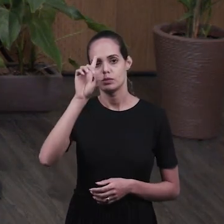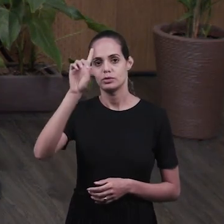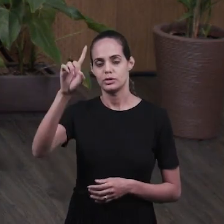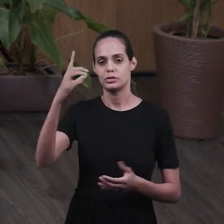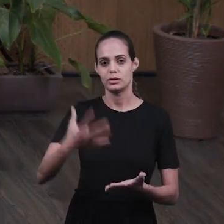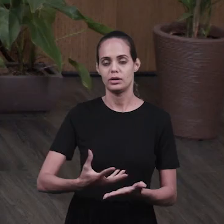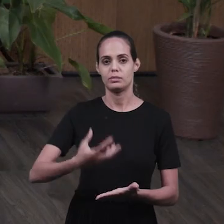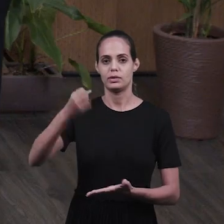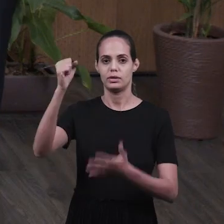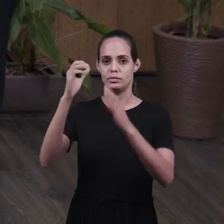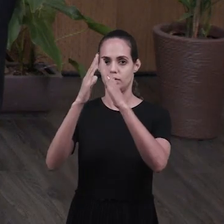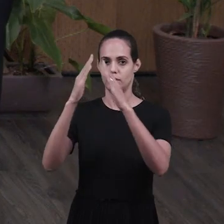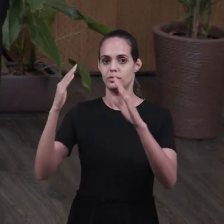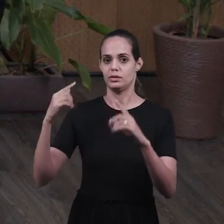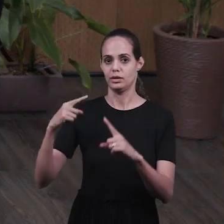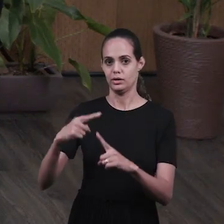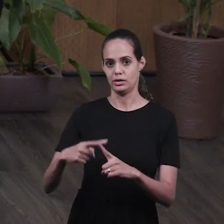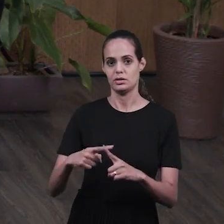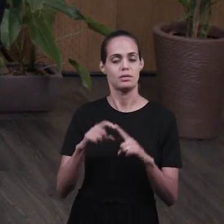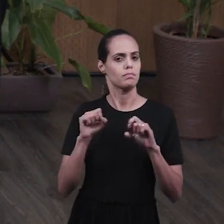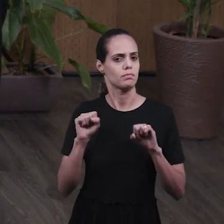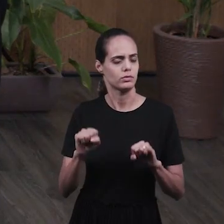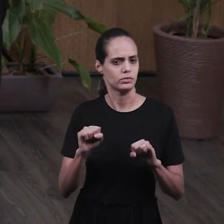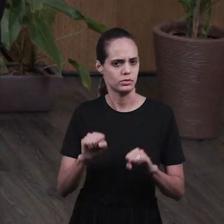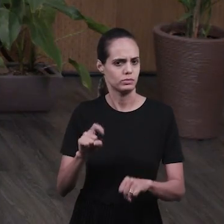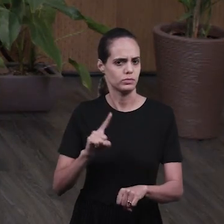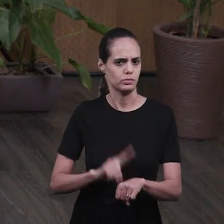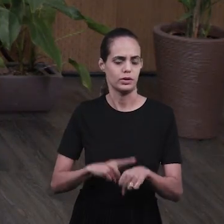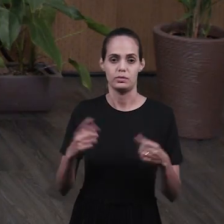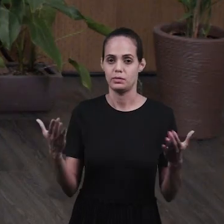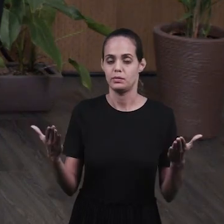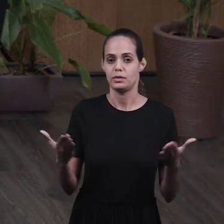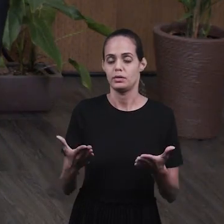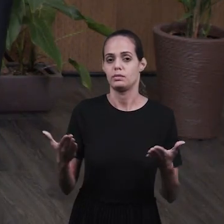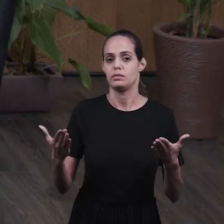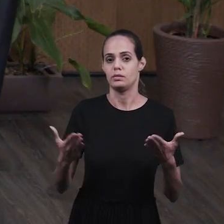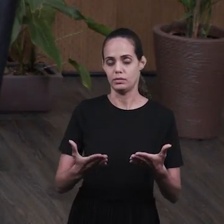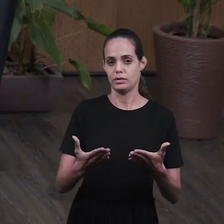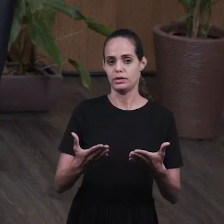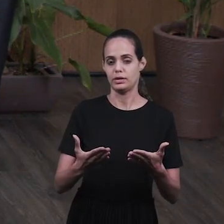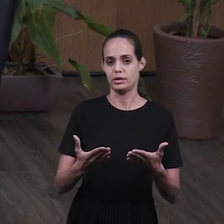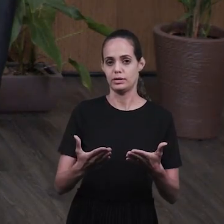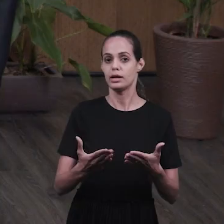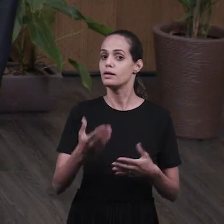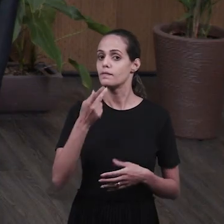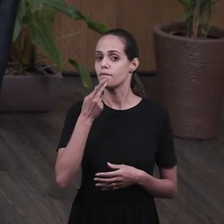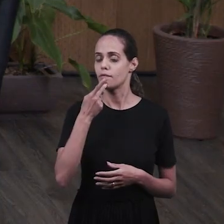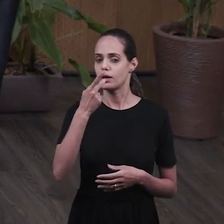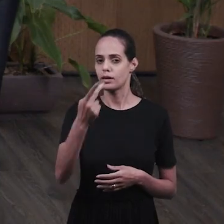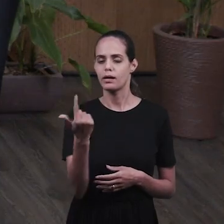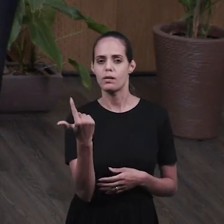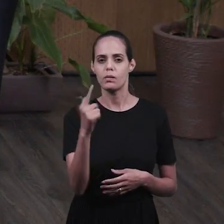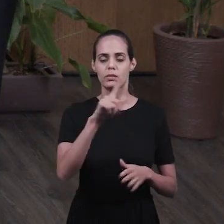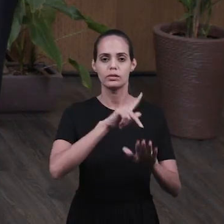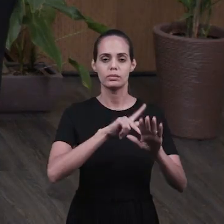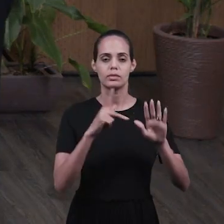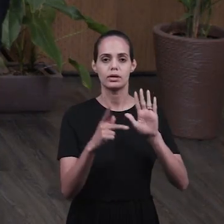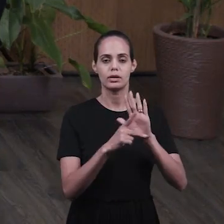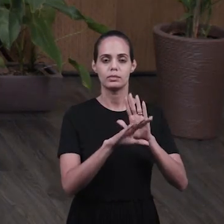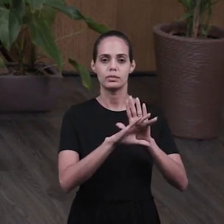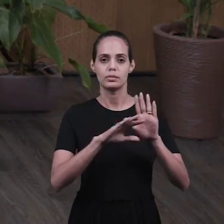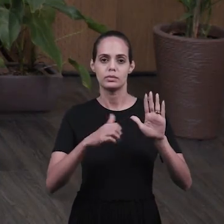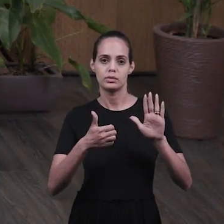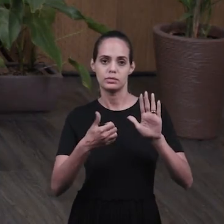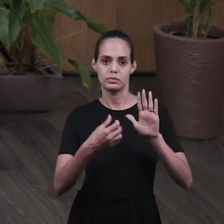l'enlèvement de l'Église, nous pouvons en ce moment même citer une autre des 7 paraboles de Matthieu